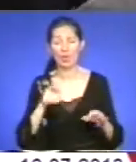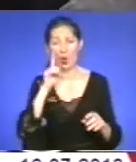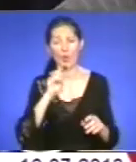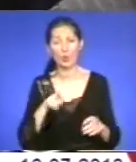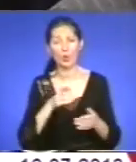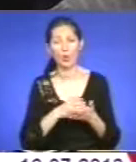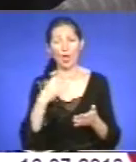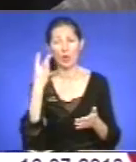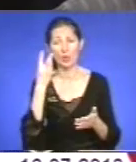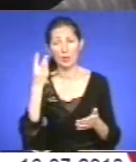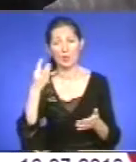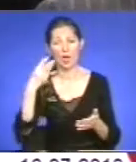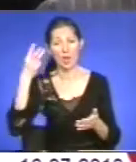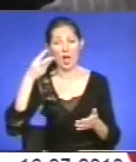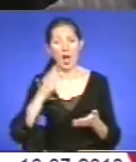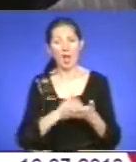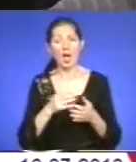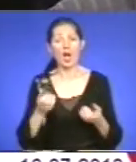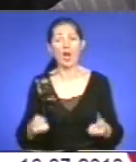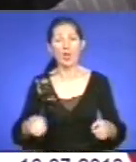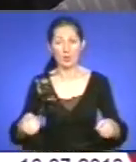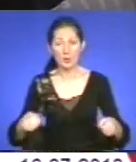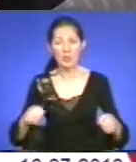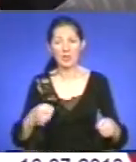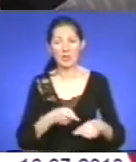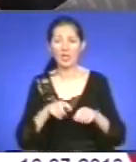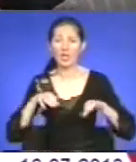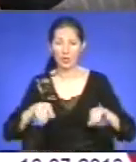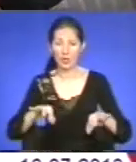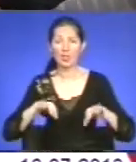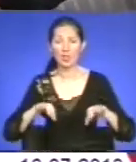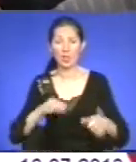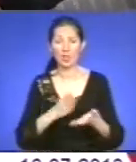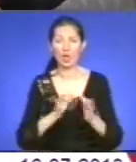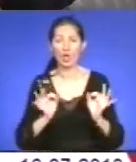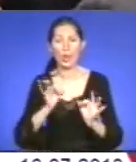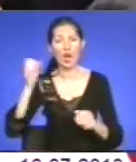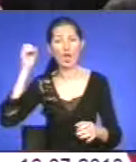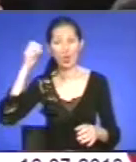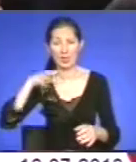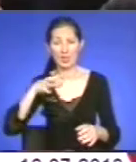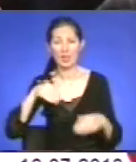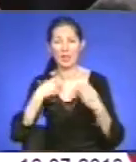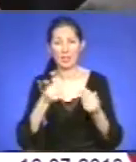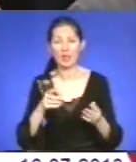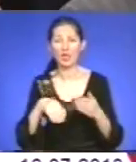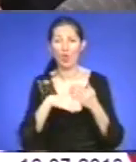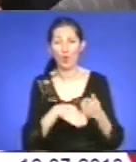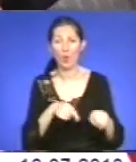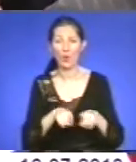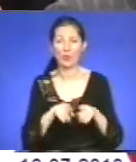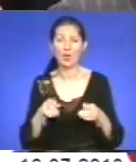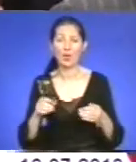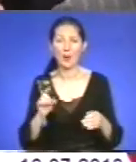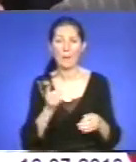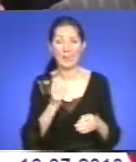кондиціонер, тут є носилки, які виїжджають, тут є нормальне освітлення. Звичайно, що надавати допомогу такій машині. І